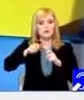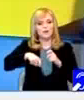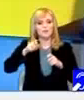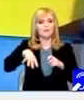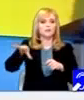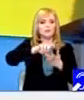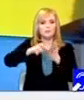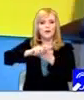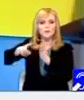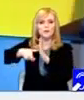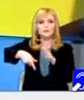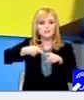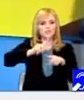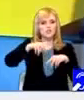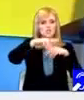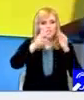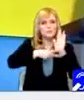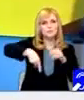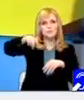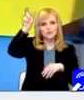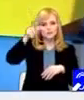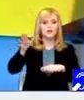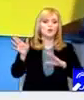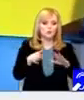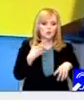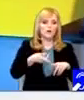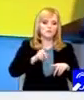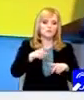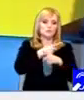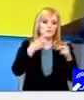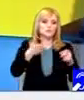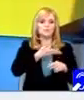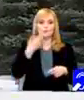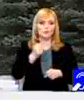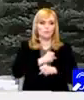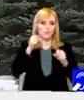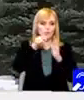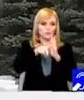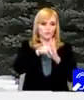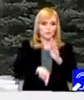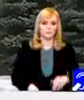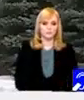cele 17 etaje ale judecătoriei, geniștii au anunțat că nu există niciun pericol.